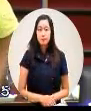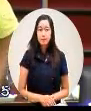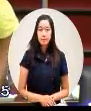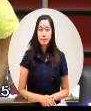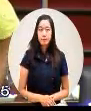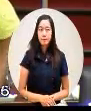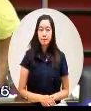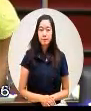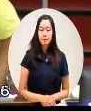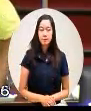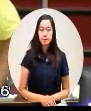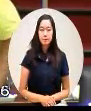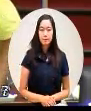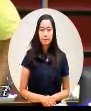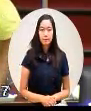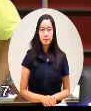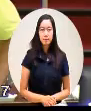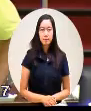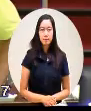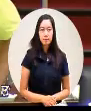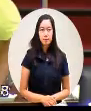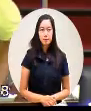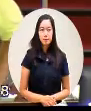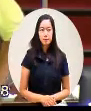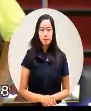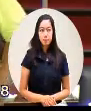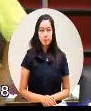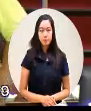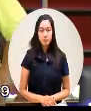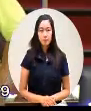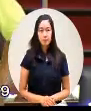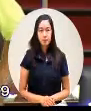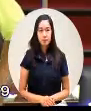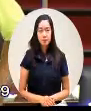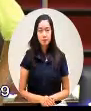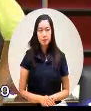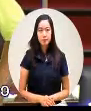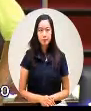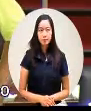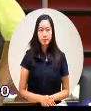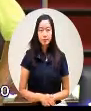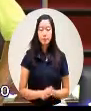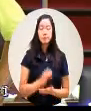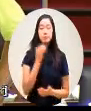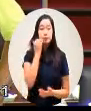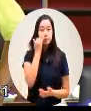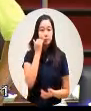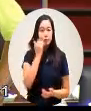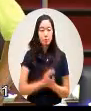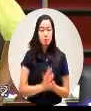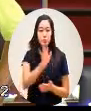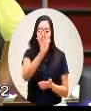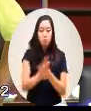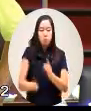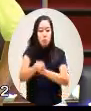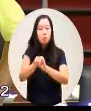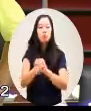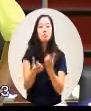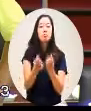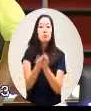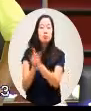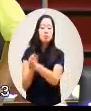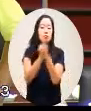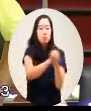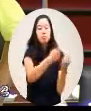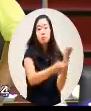怕给他送的啦。你叫伊未送呢？啊，如果啊有违法就移送好不好？那